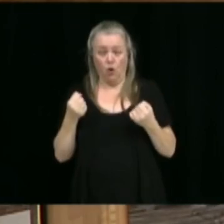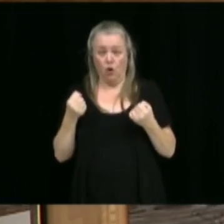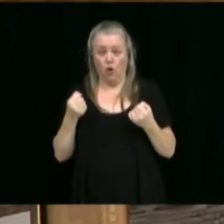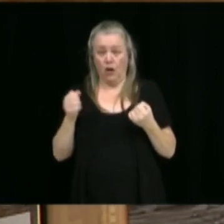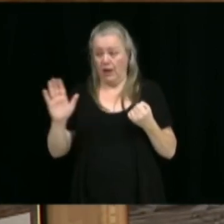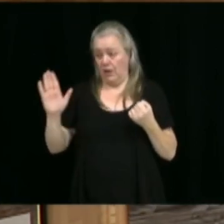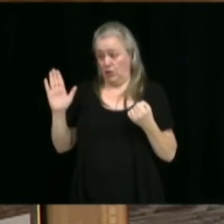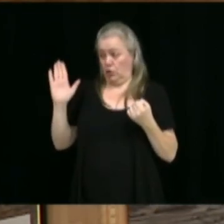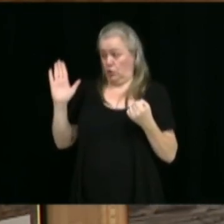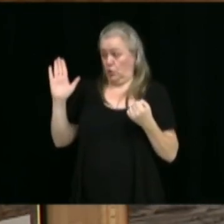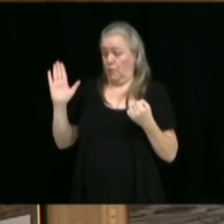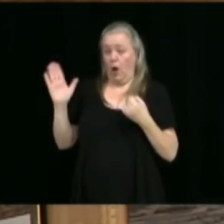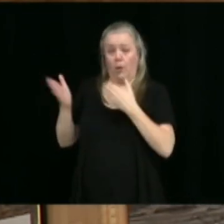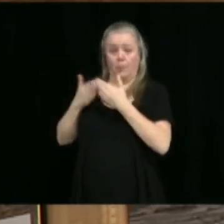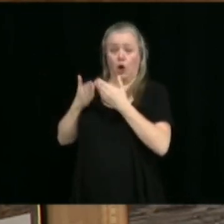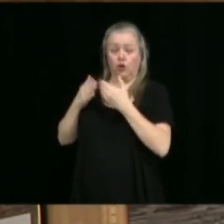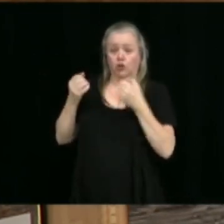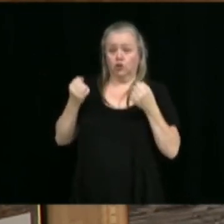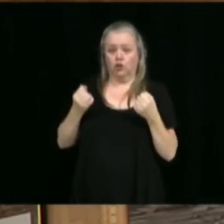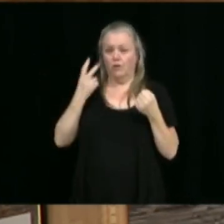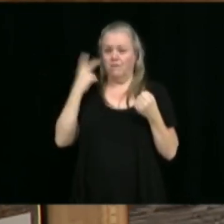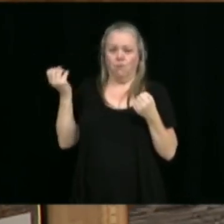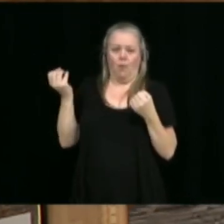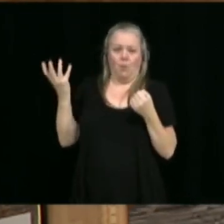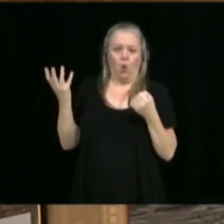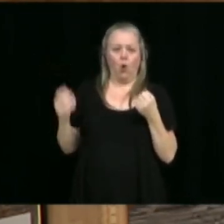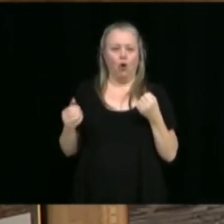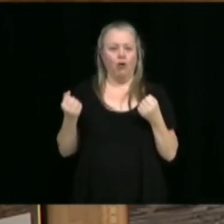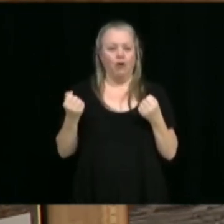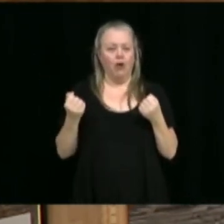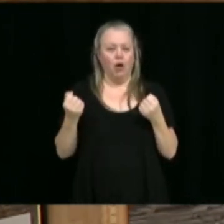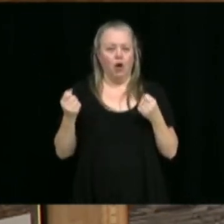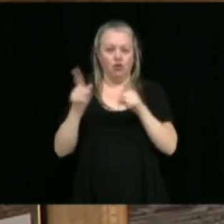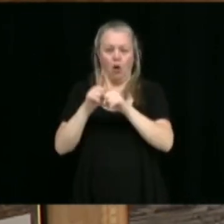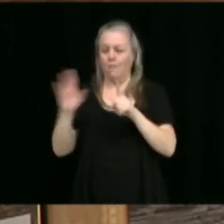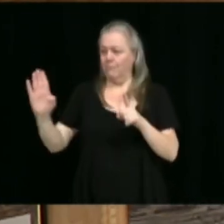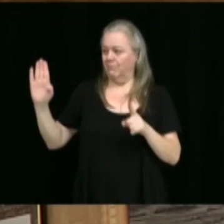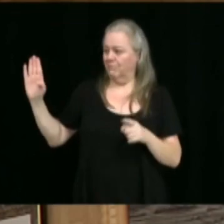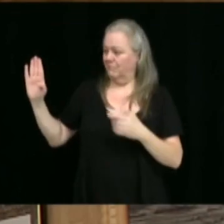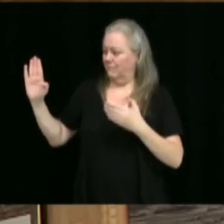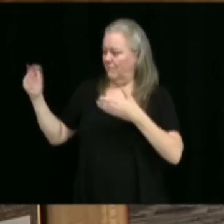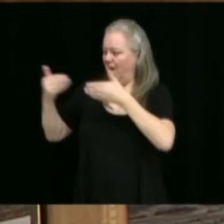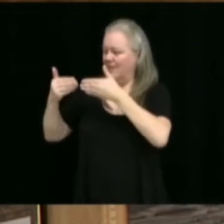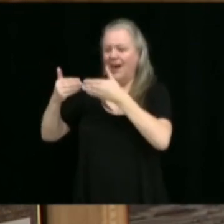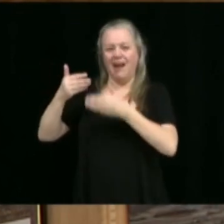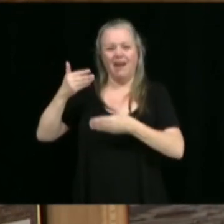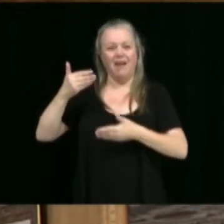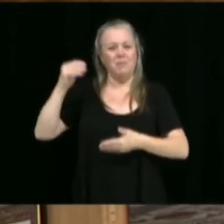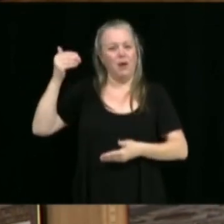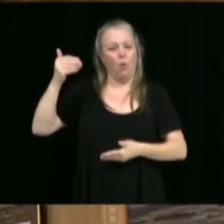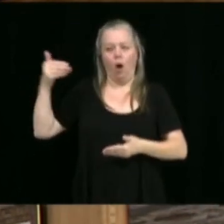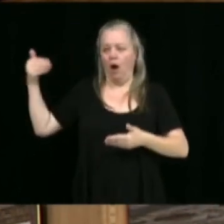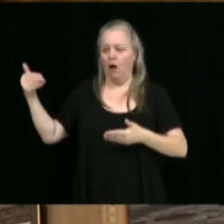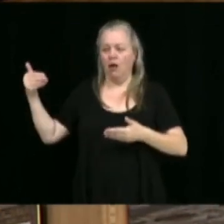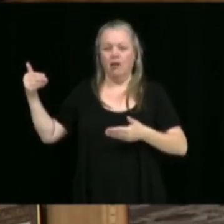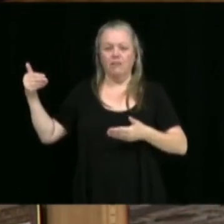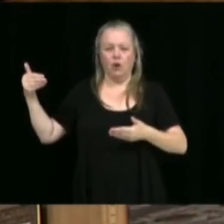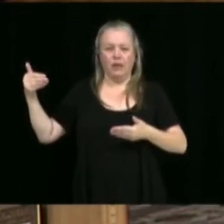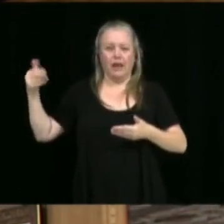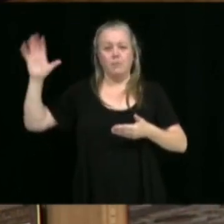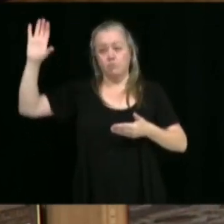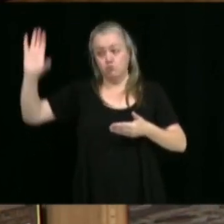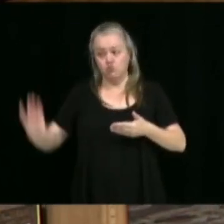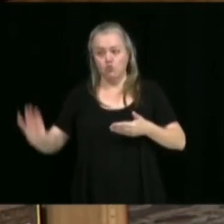sur le bord, qui est la plus proche de nous, là, souvent, on la voit pas. Elle donne dans notre rétroviseur. Là, fait qu'on la voit pas. Fait qu'il faudrait en mettre une